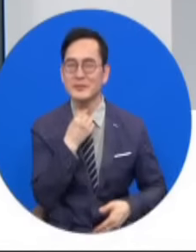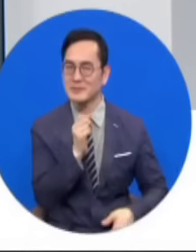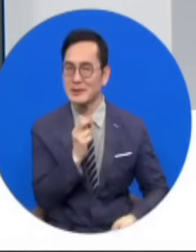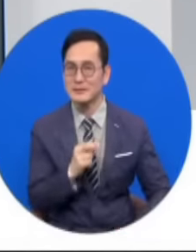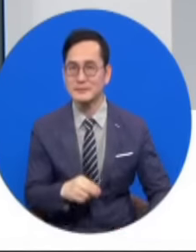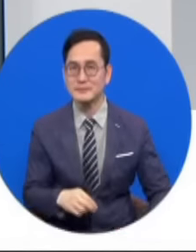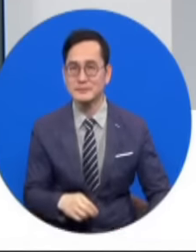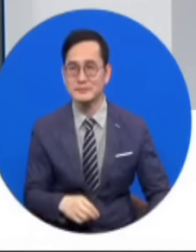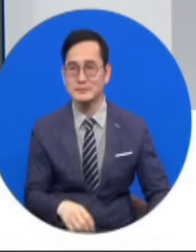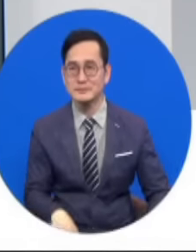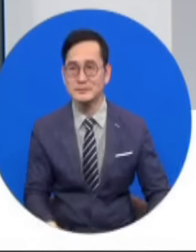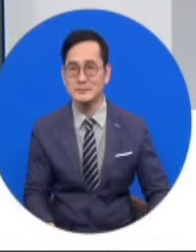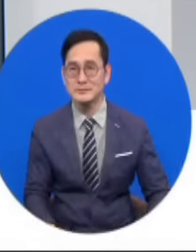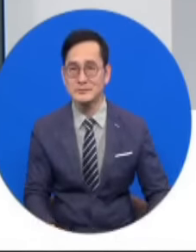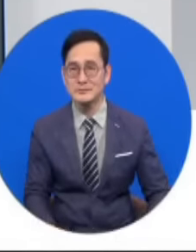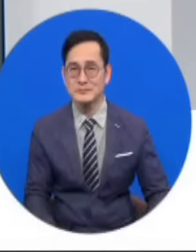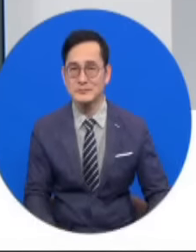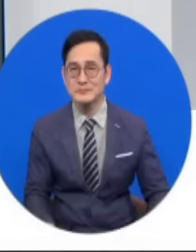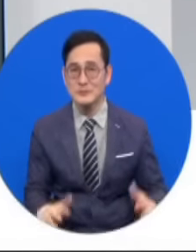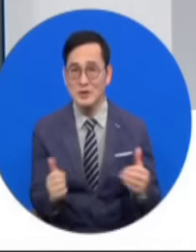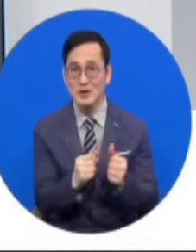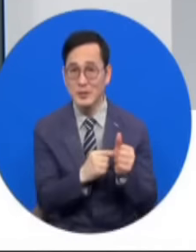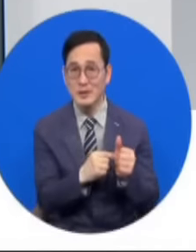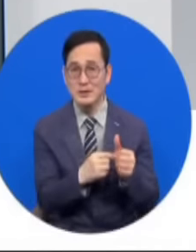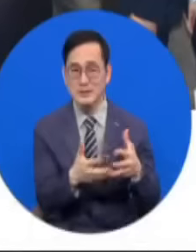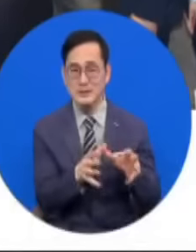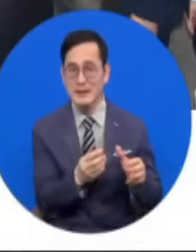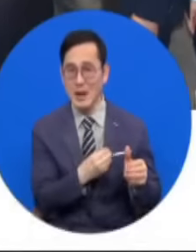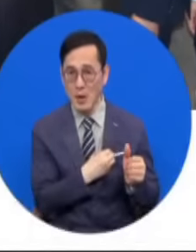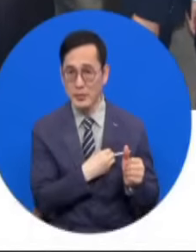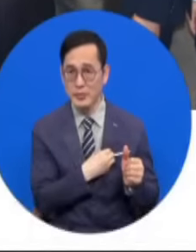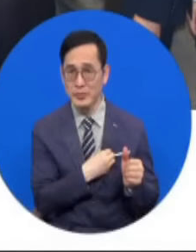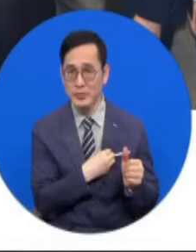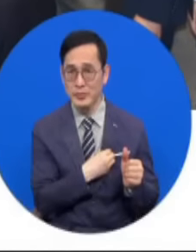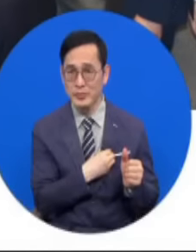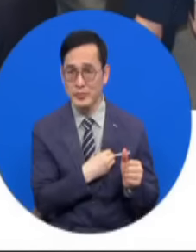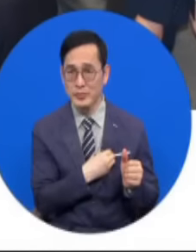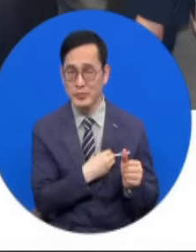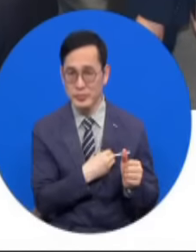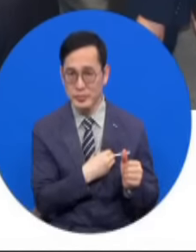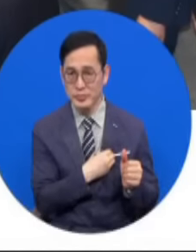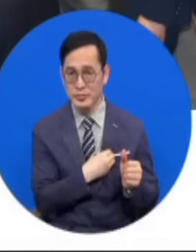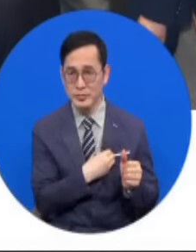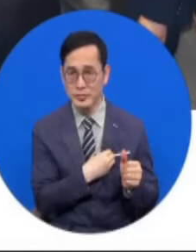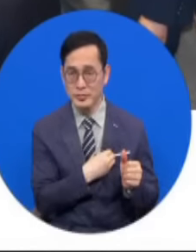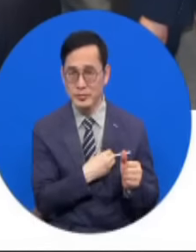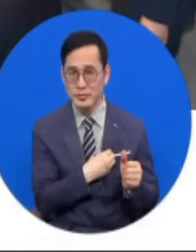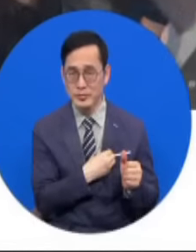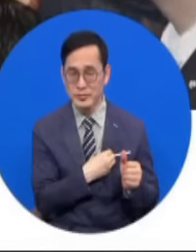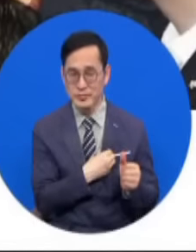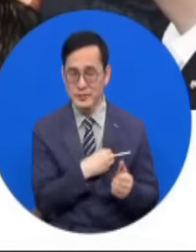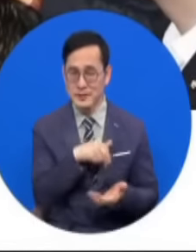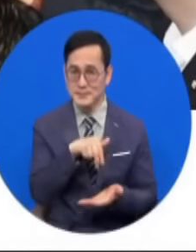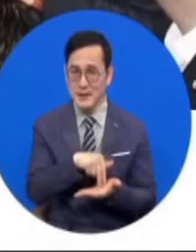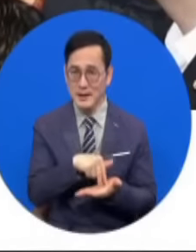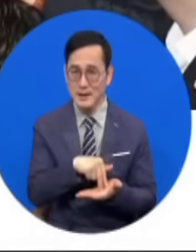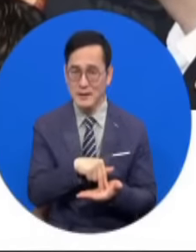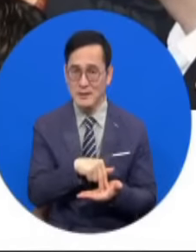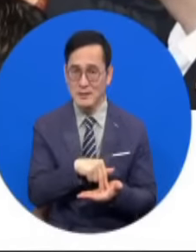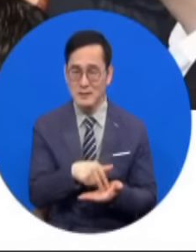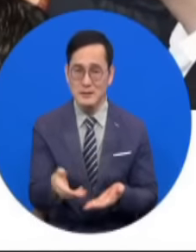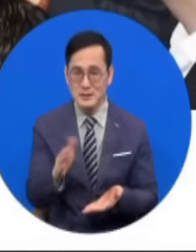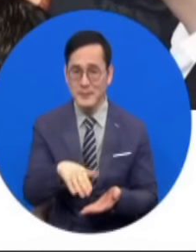자격과 입법 기간의 구성을 자격 두 개를 가집니다 그러나 국회 단상에 쓴 순간은 입법 기간의 구성으로서 자격이 우선하는